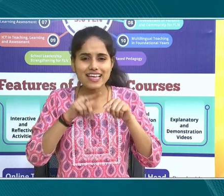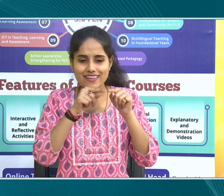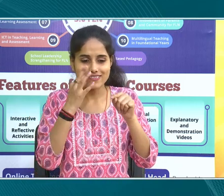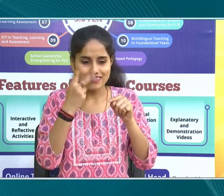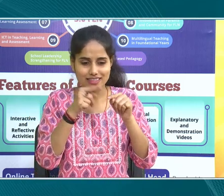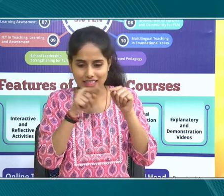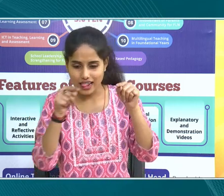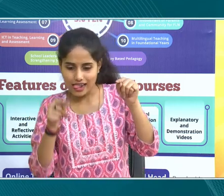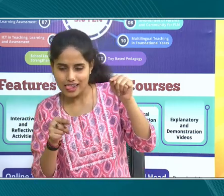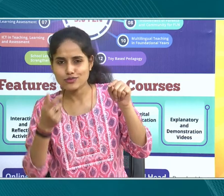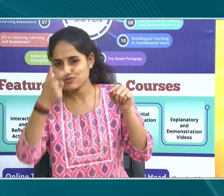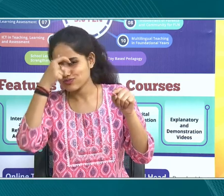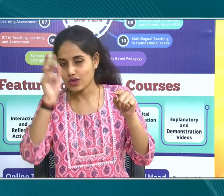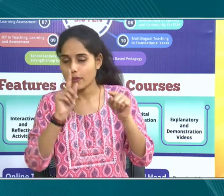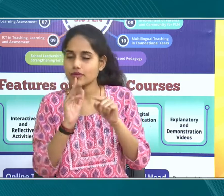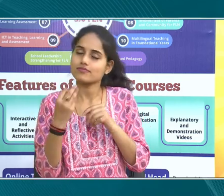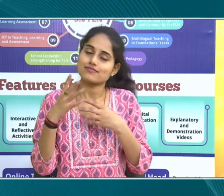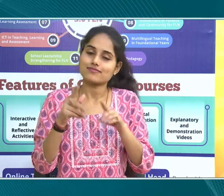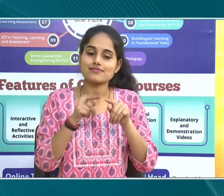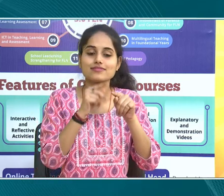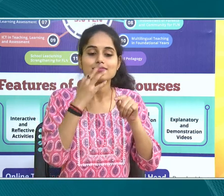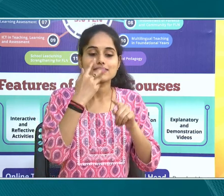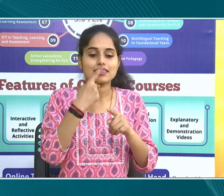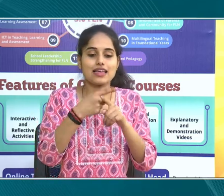आप फ्री हैंड कीजिए